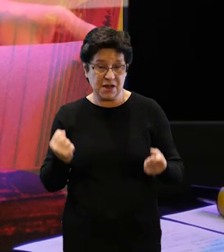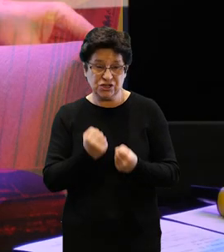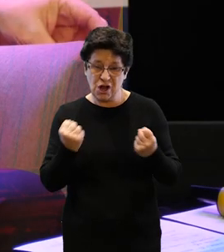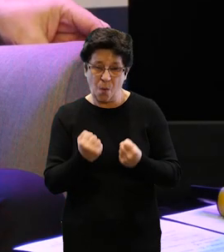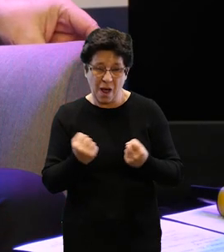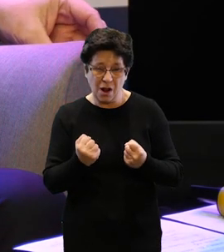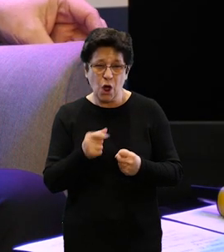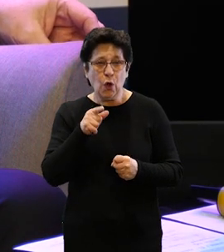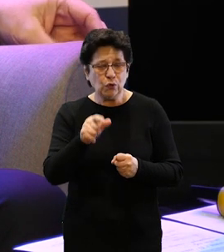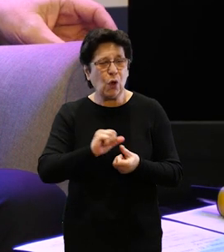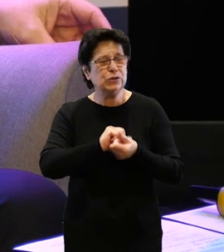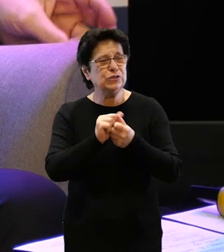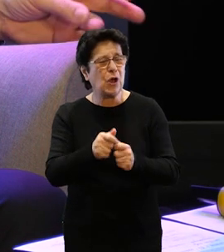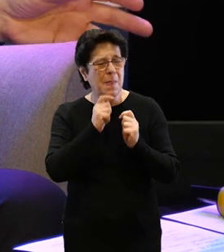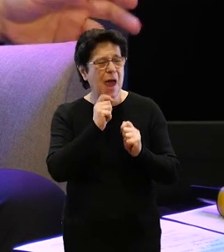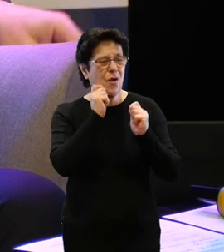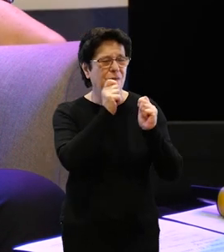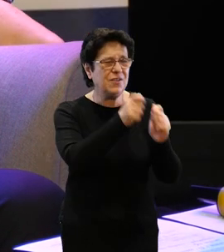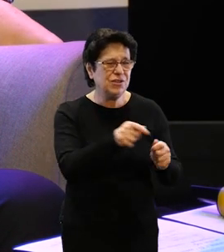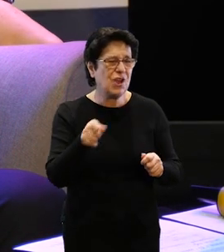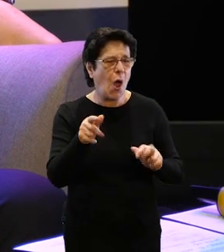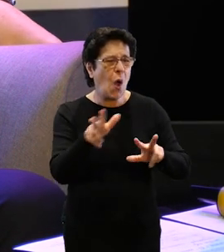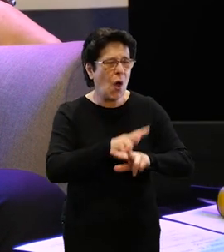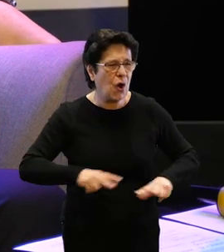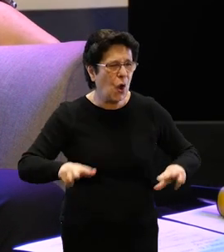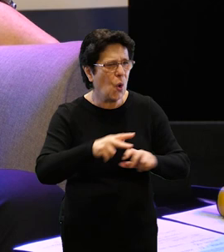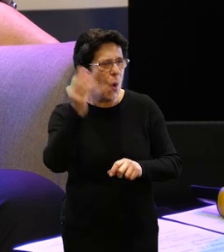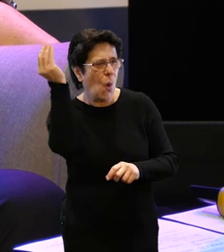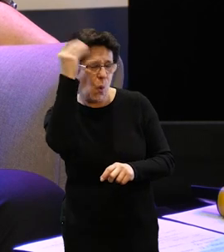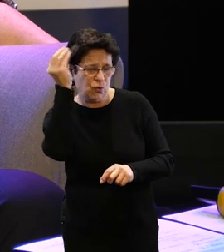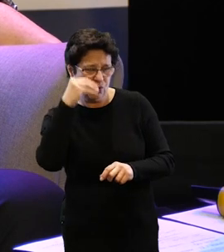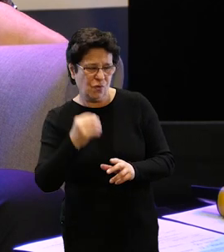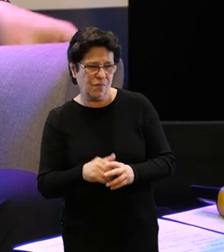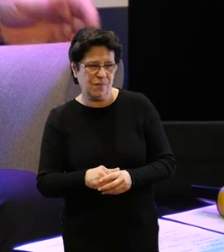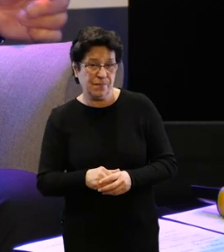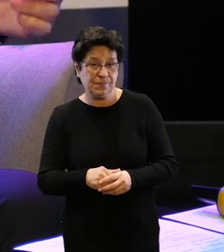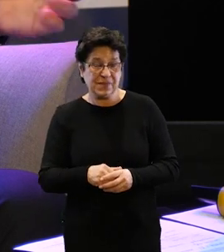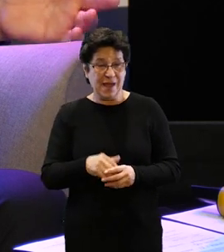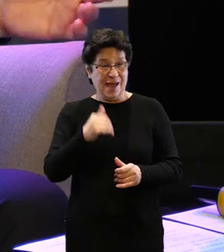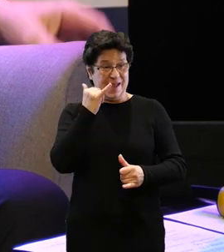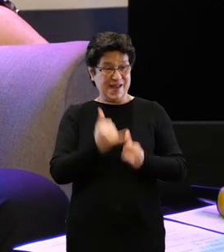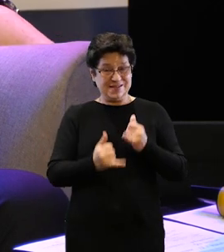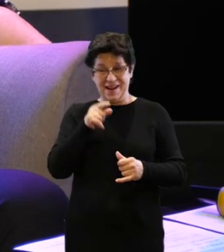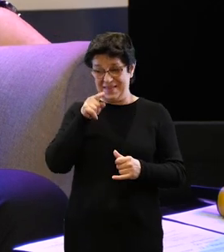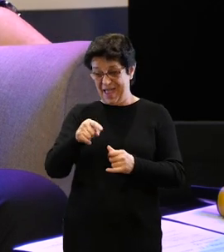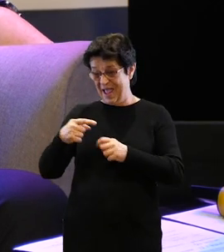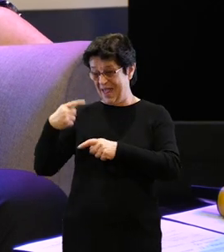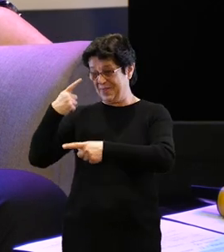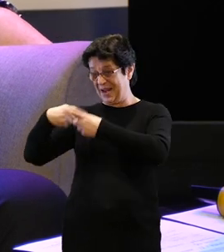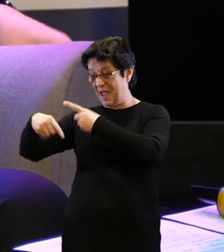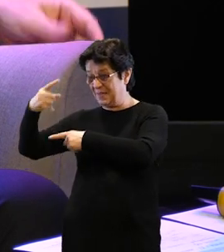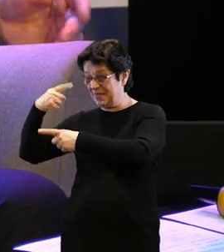to najczęściej darowizny rodziców uczniów którzy uczą się w danym momencie jeżeli ta tradycja tej izby